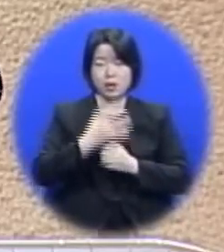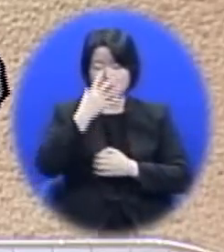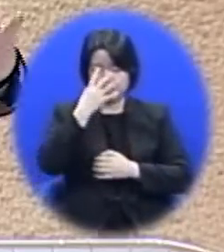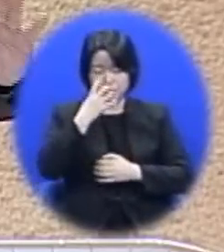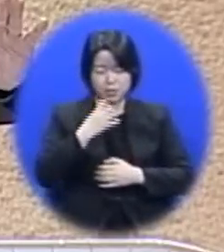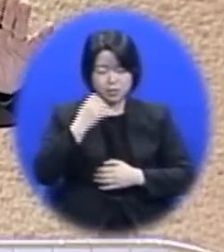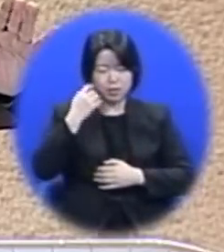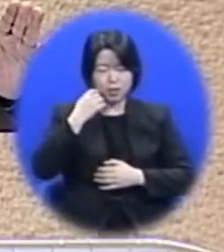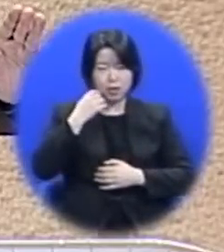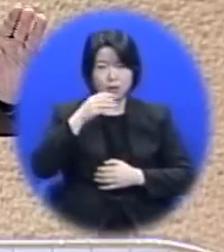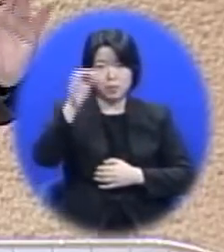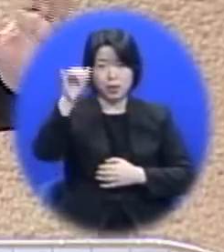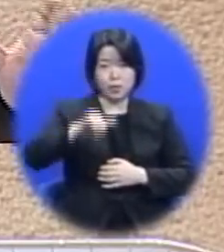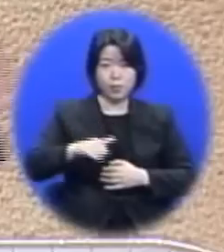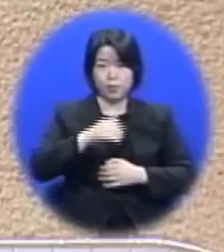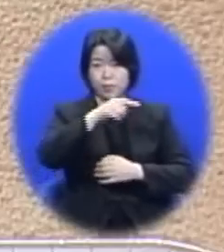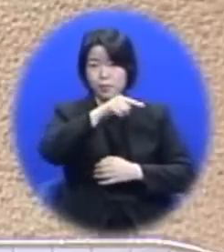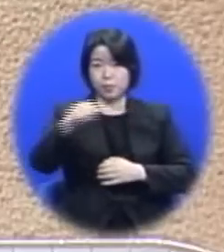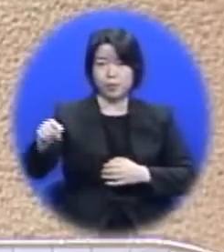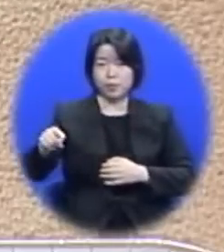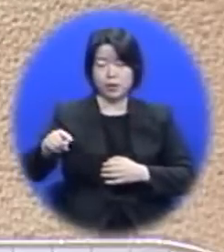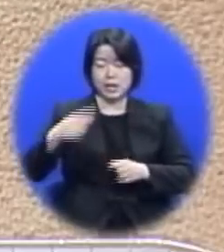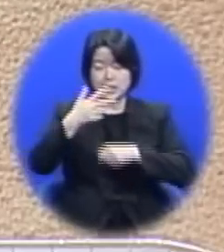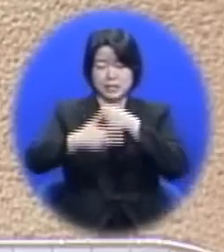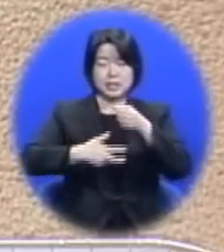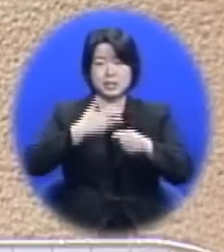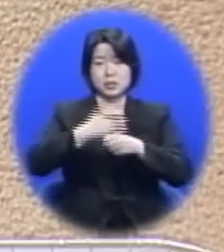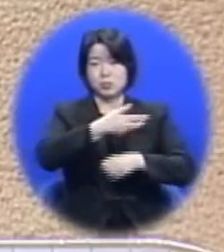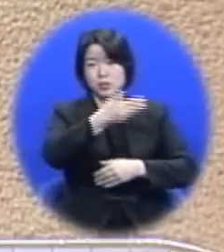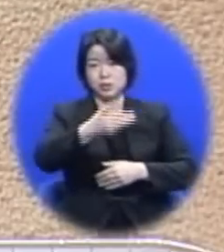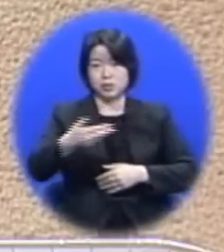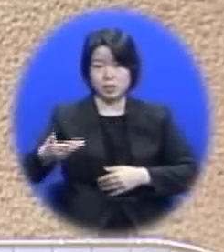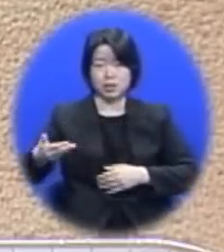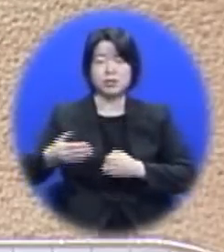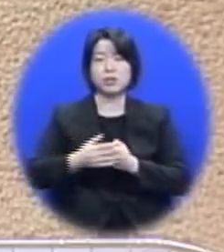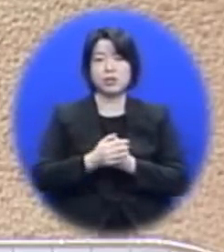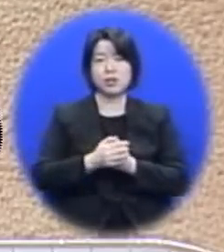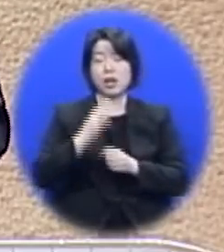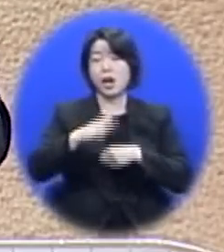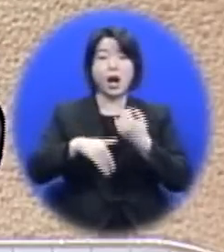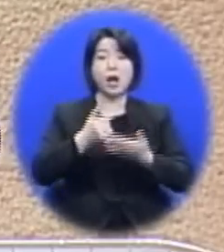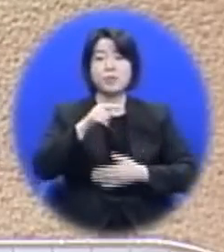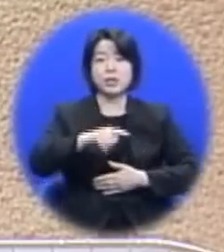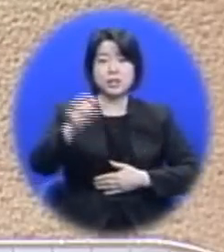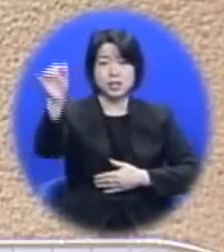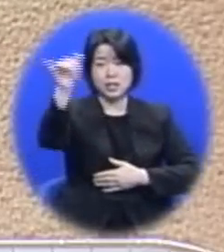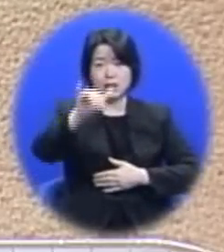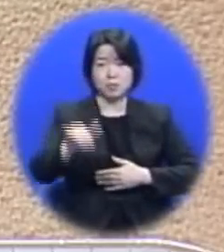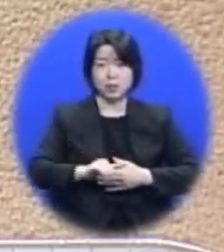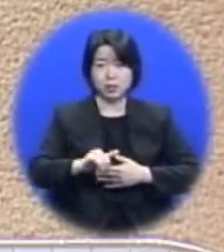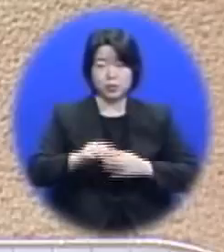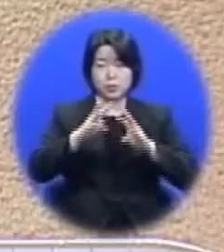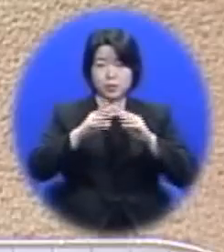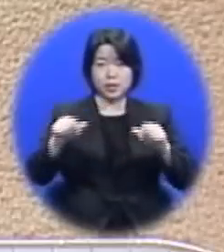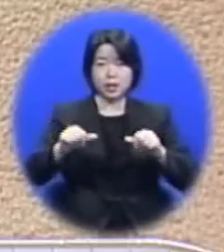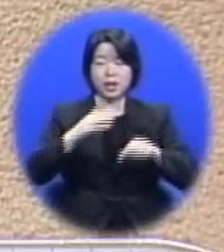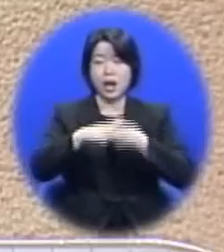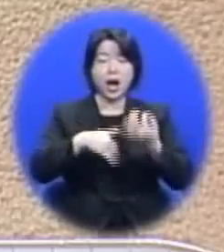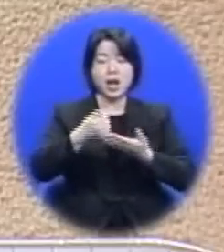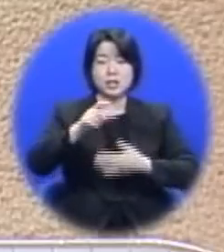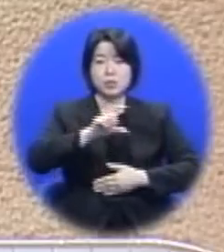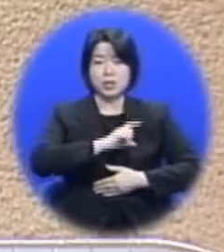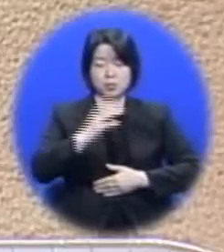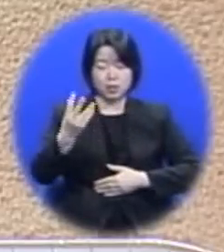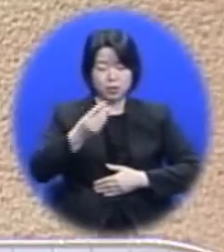비참합니다. 허리가 동강난 상태에서 70년을 지나갑니다. 하나님, 이 한반도 땅에 하나님의 이름이